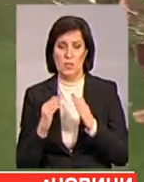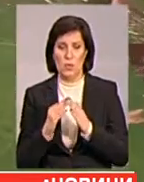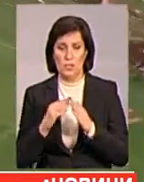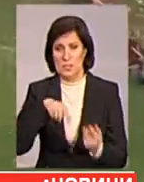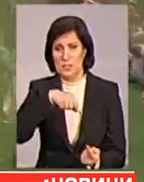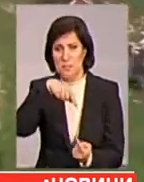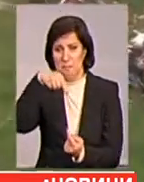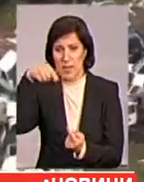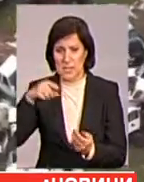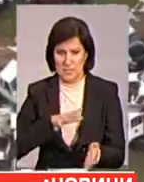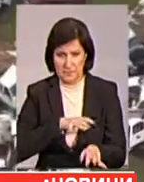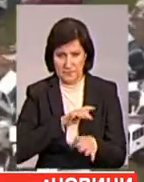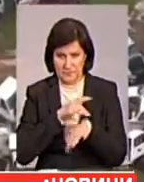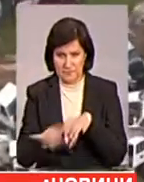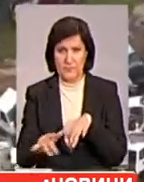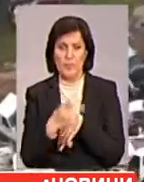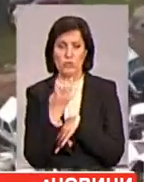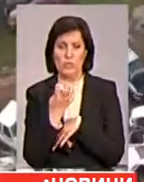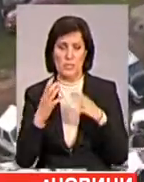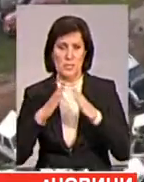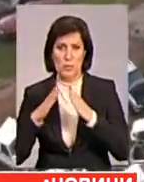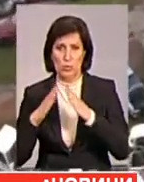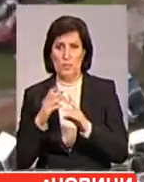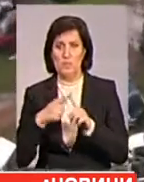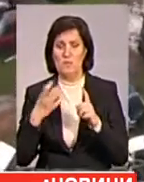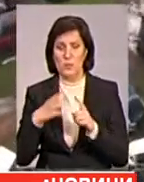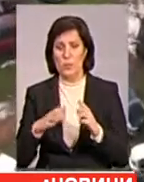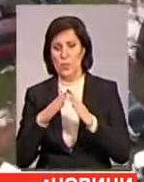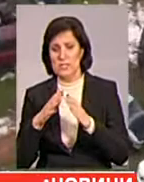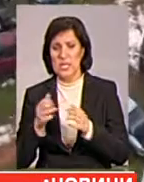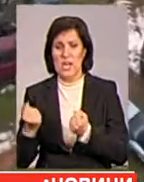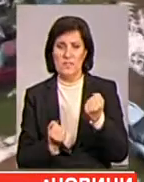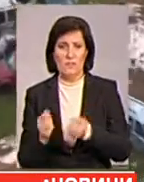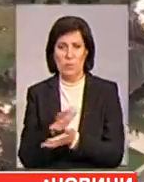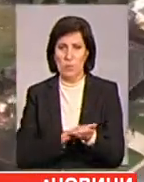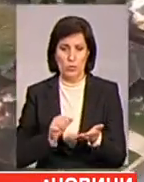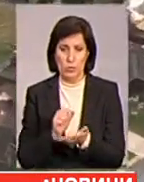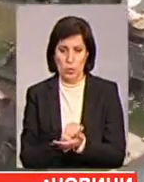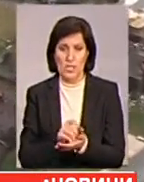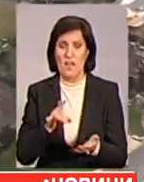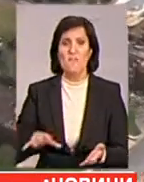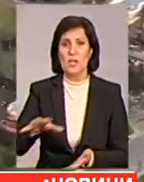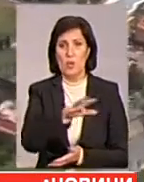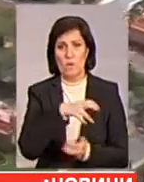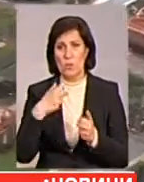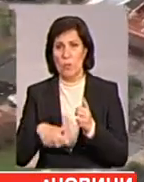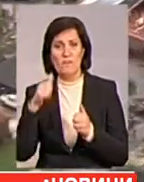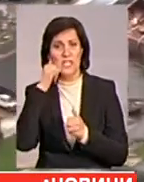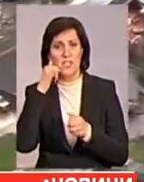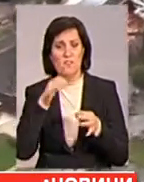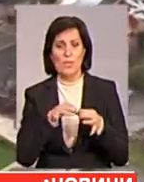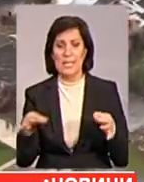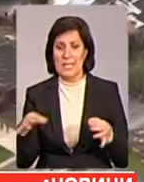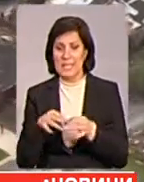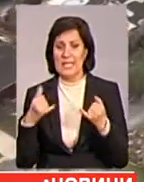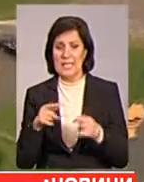Смерч зрівняв із землею 40 будинків, ще півсотні осель і автівок пошкодив. У регіоні обірвані телефонні